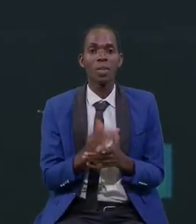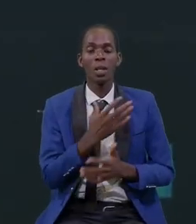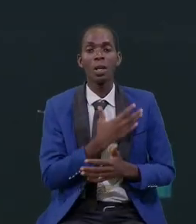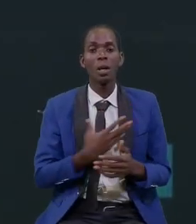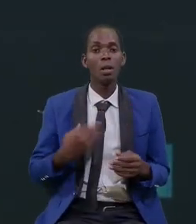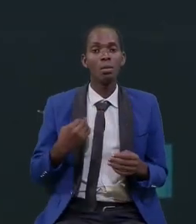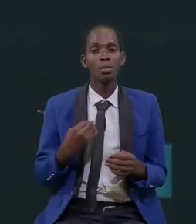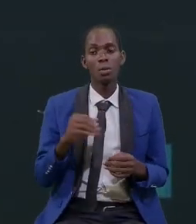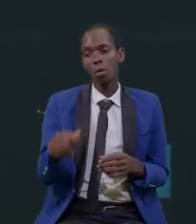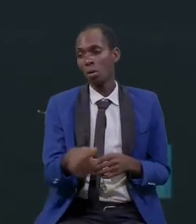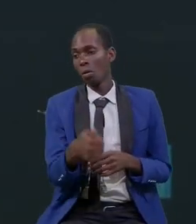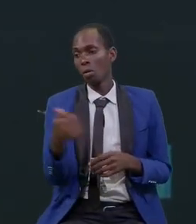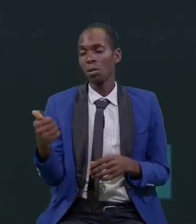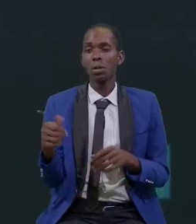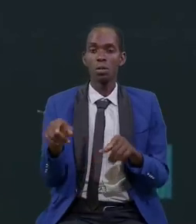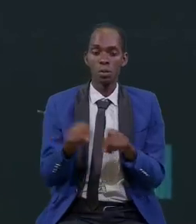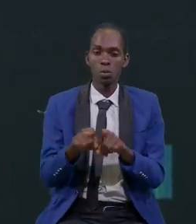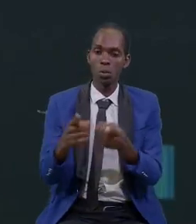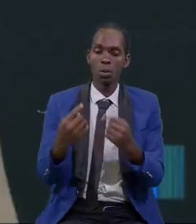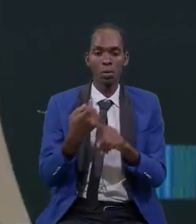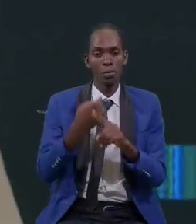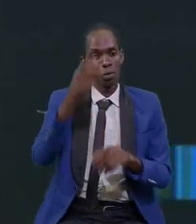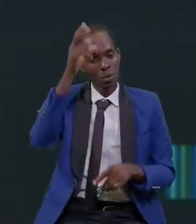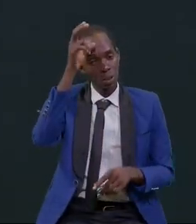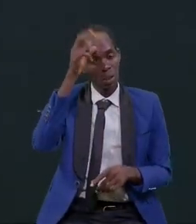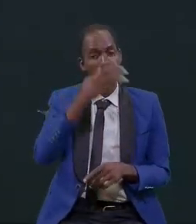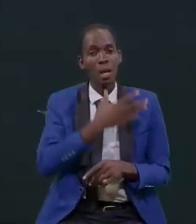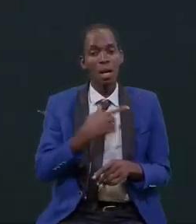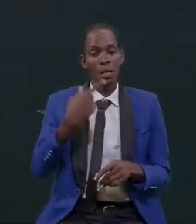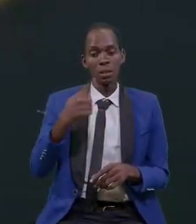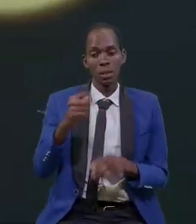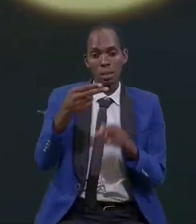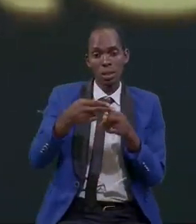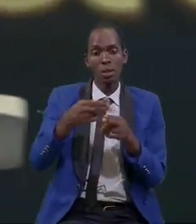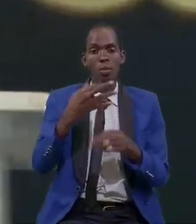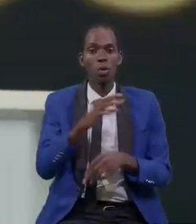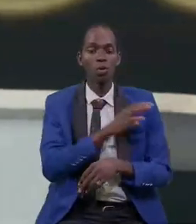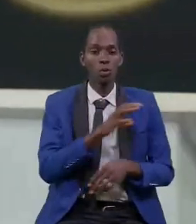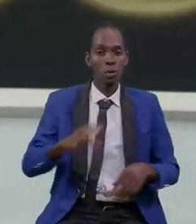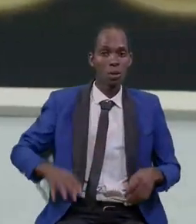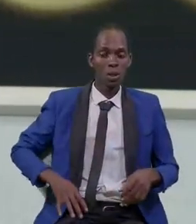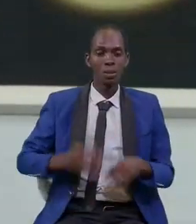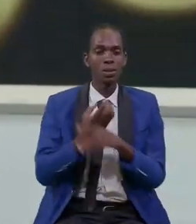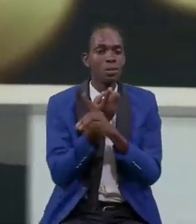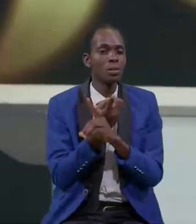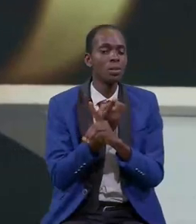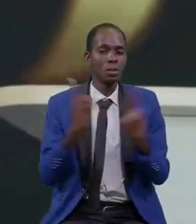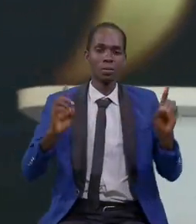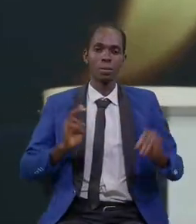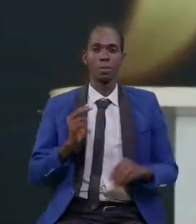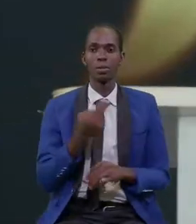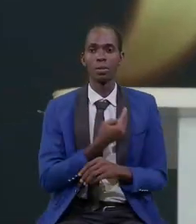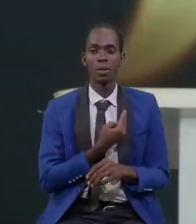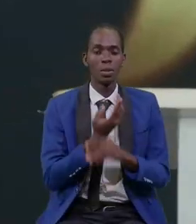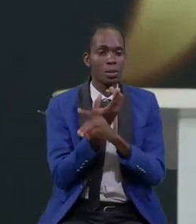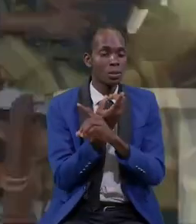Et d'autres maladies viennent de Satan. Et le nom de Christ nous délivre.